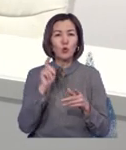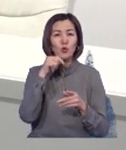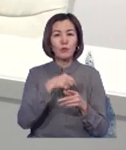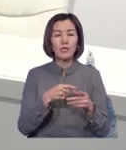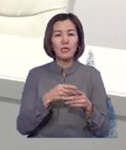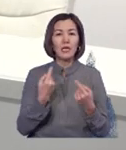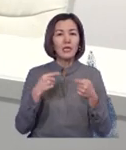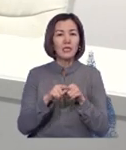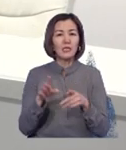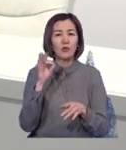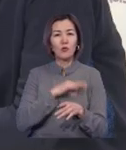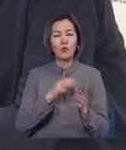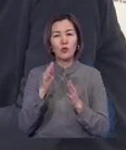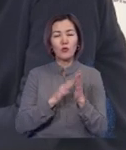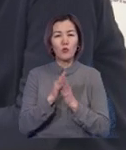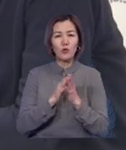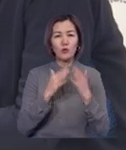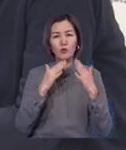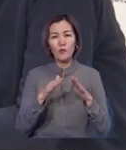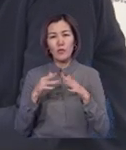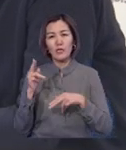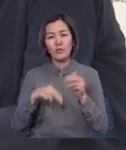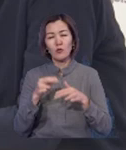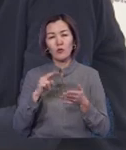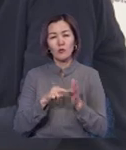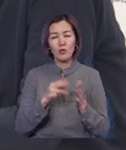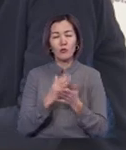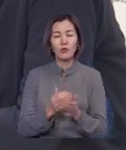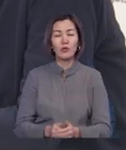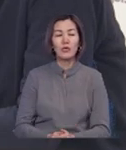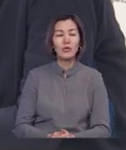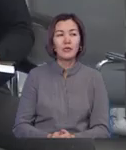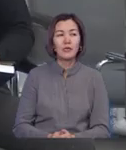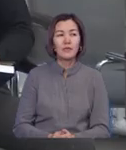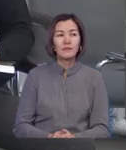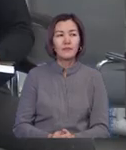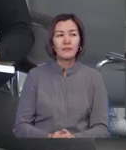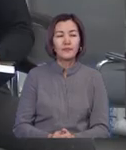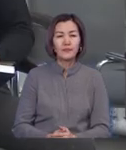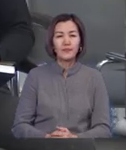үнемдейтін арнайы технологияларды қолдану және көкөніс қоймаларын салу көзделіп отыр.